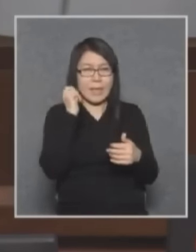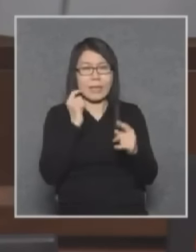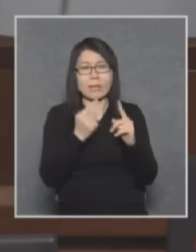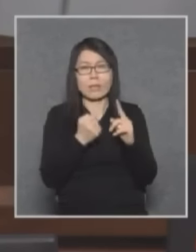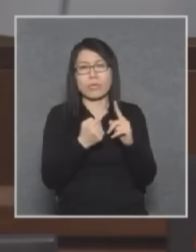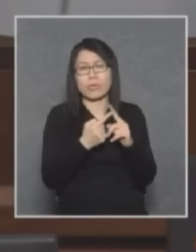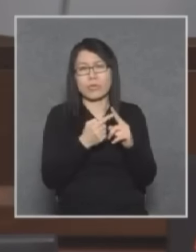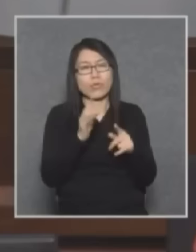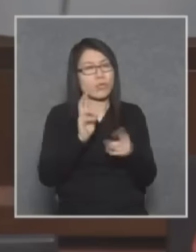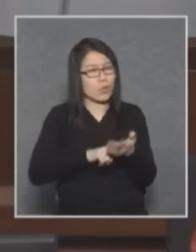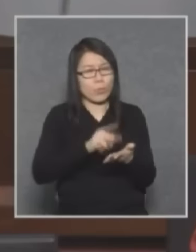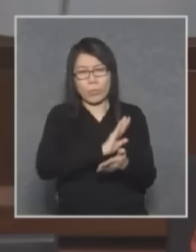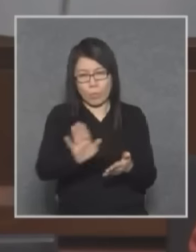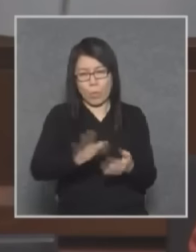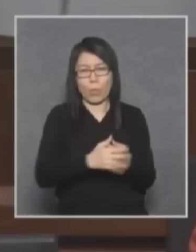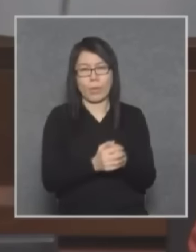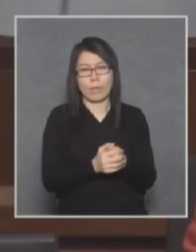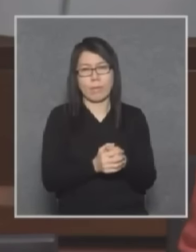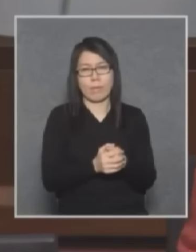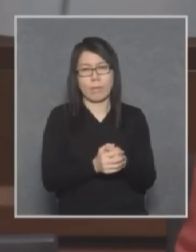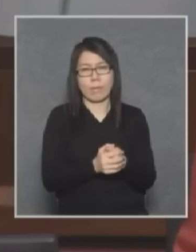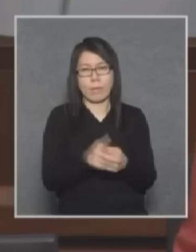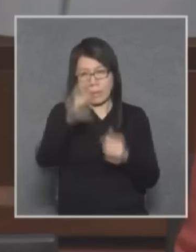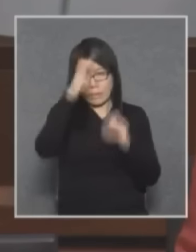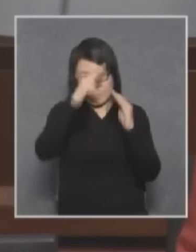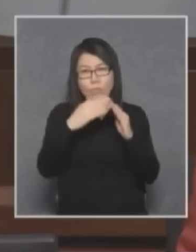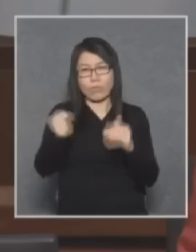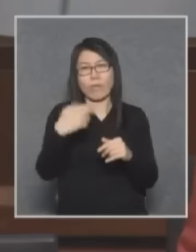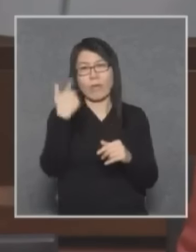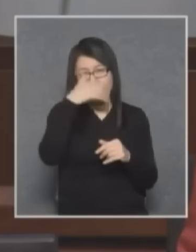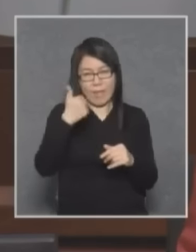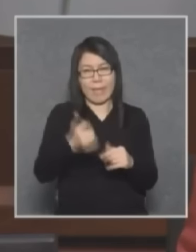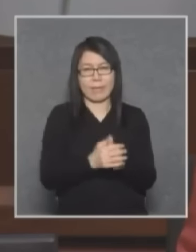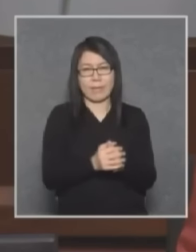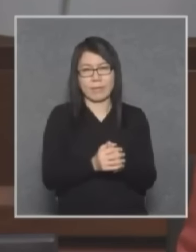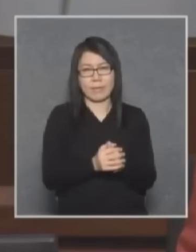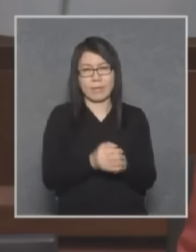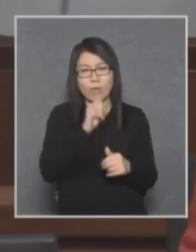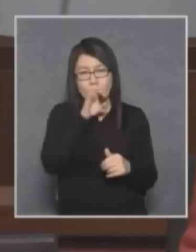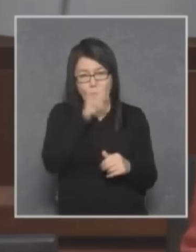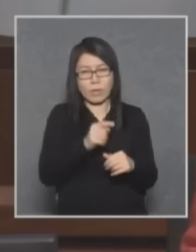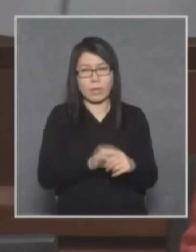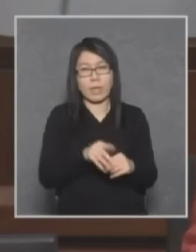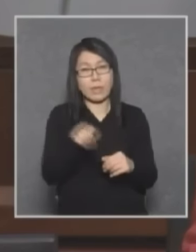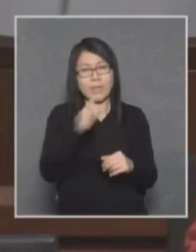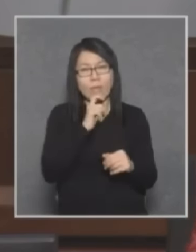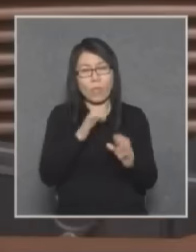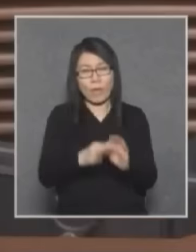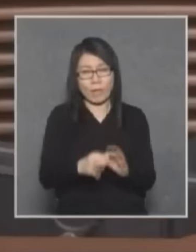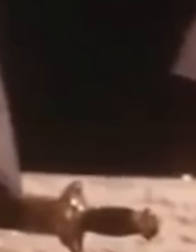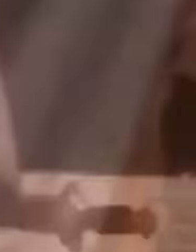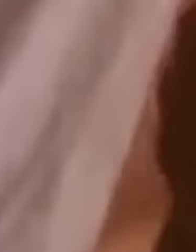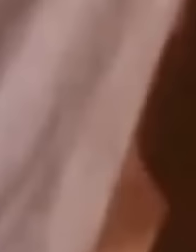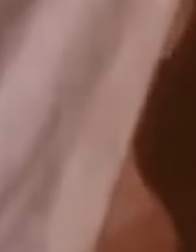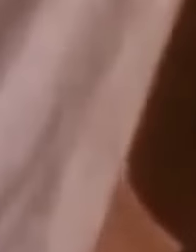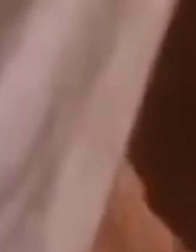啊。局长，即系你都系一个靓嘅人，嗰句说话有你份，虽然你唔系女人。